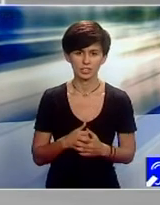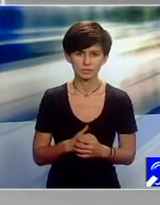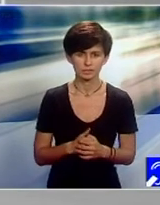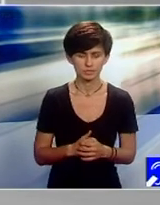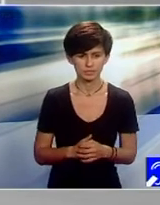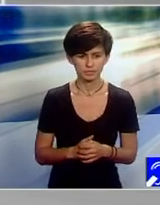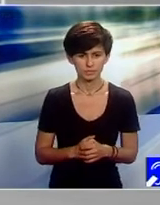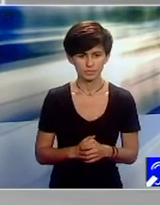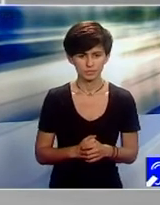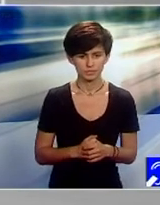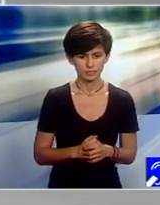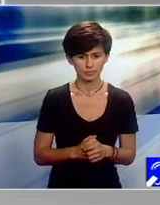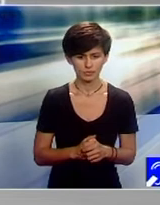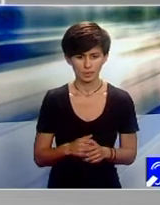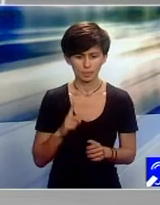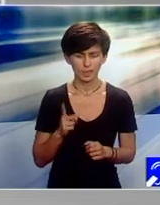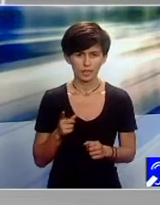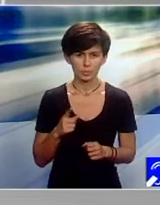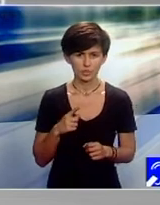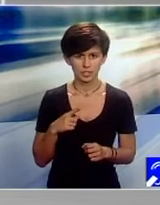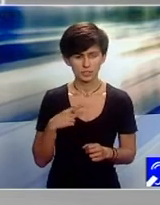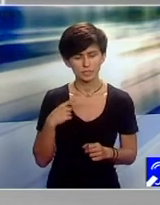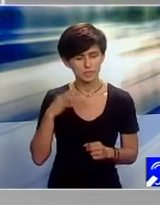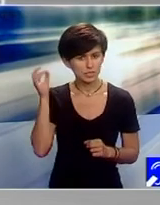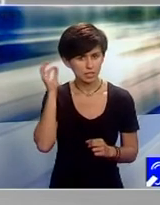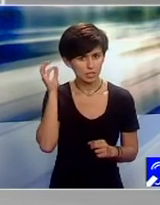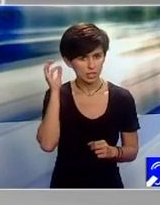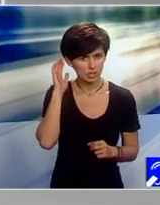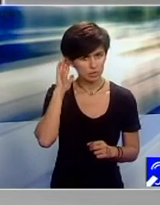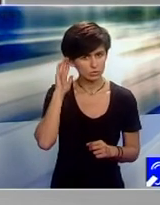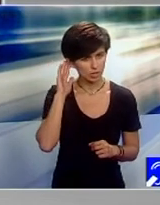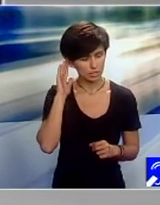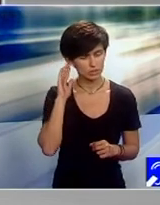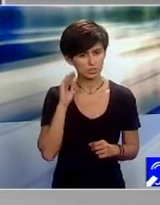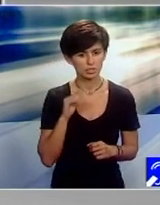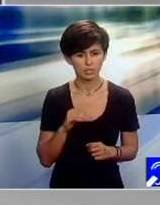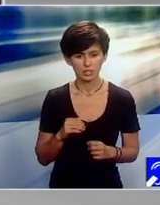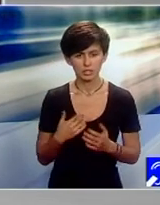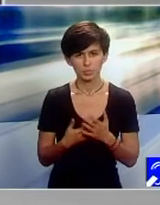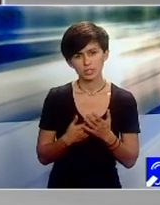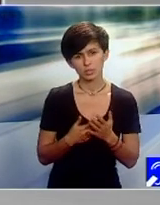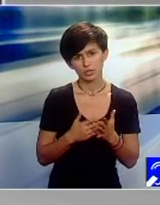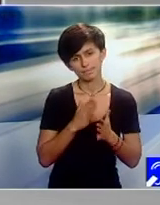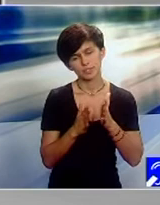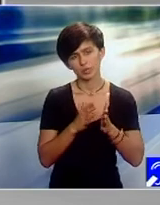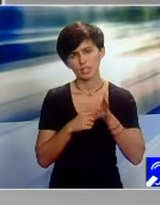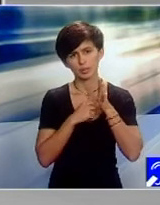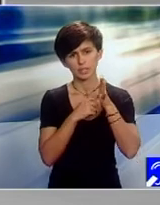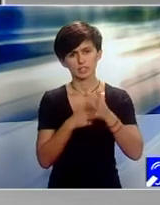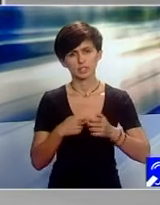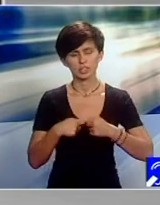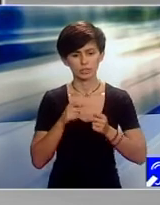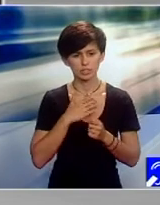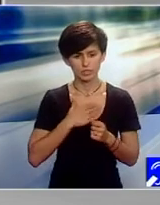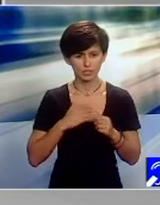clujană. Cu siguranță ar trebui să fiți luați mult mai în serios, în sensul că semnalele arată că toată lumea își dorește